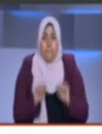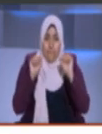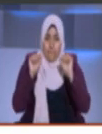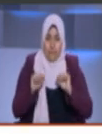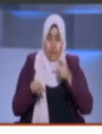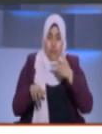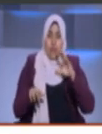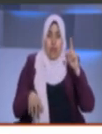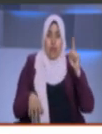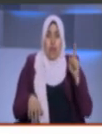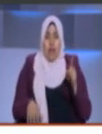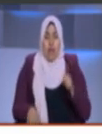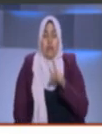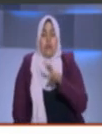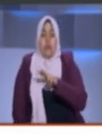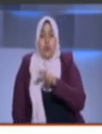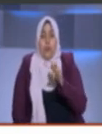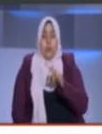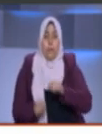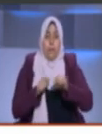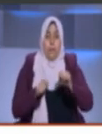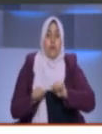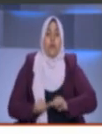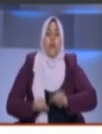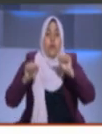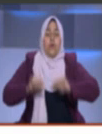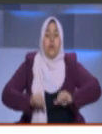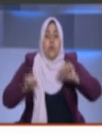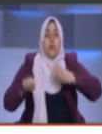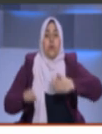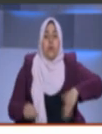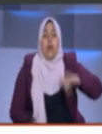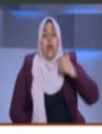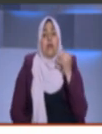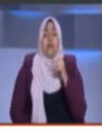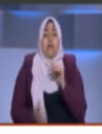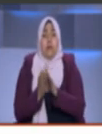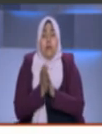لحد 800 متر مربع، المحلات دي فتحت وفي عدد كبير جدا من المحلات اللي